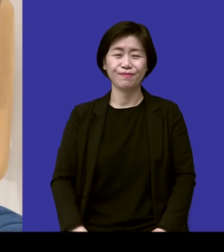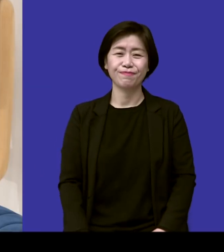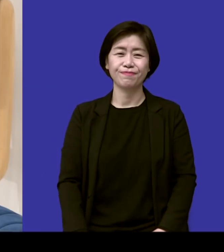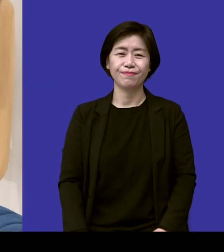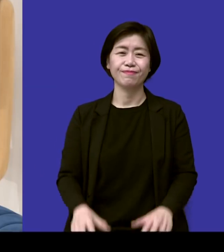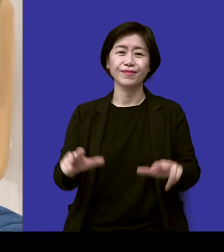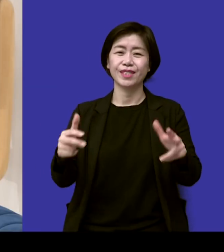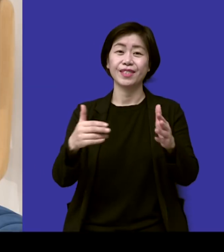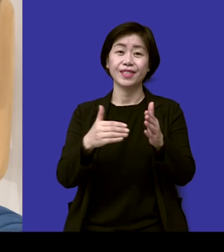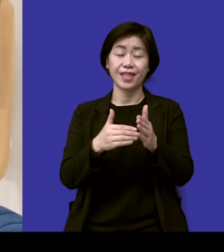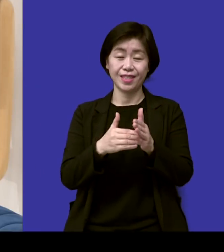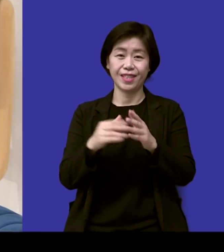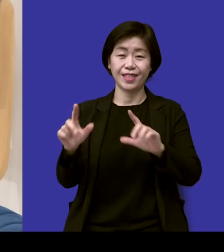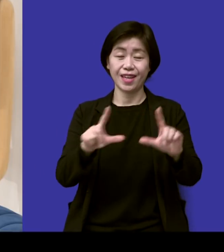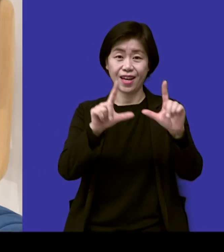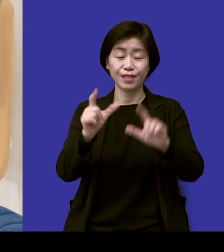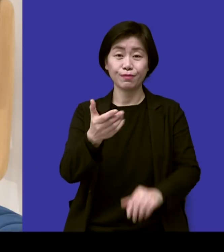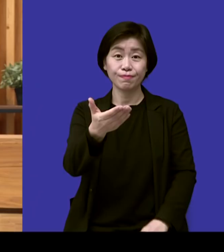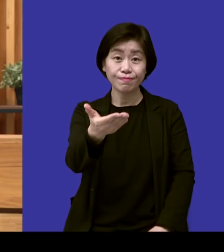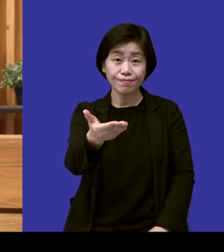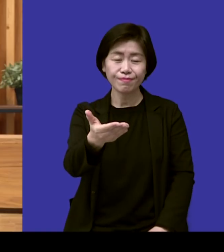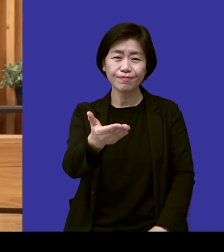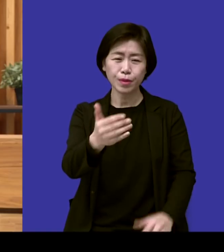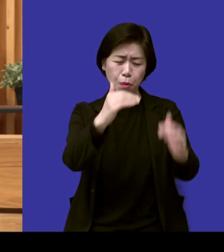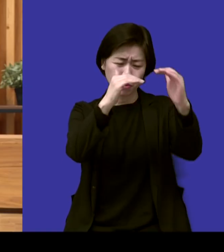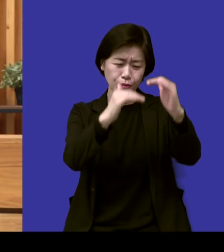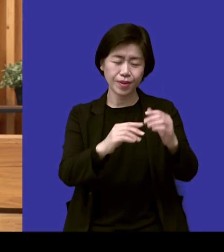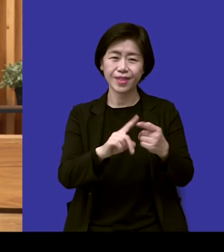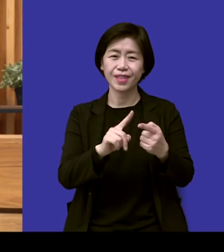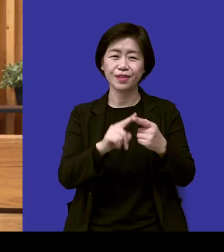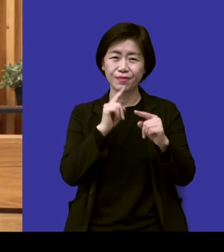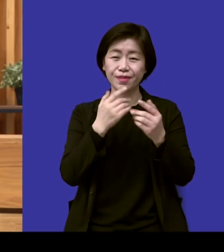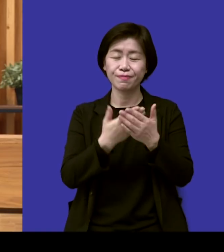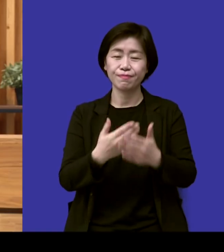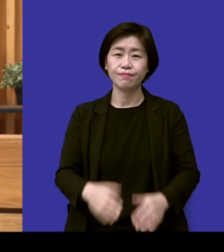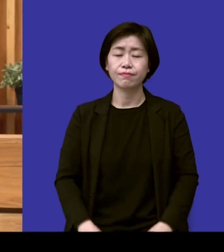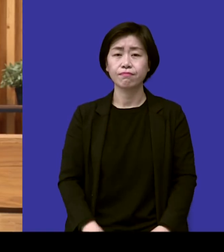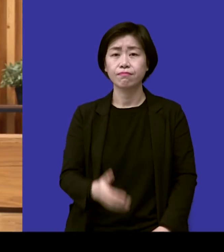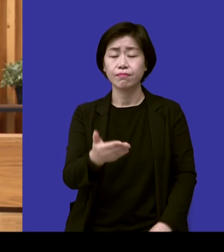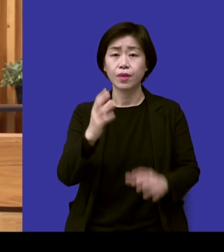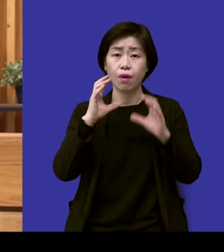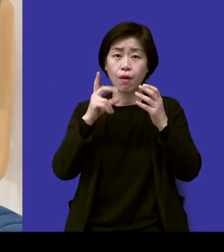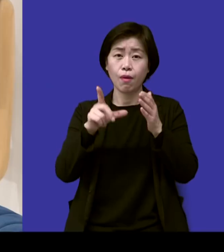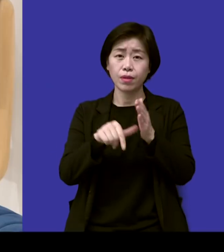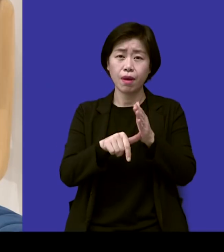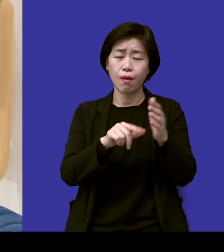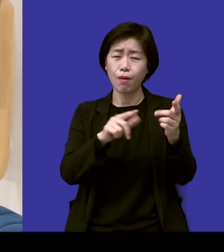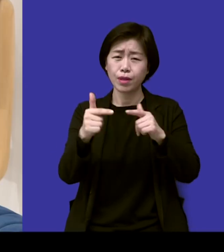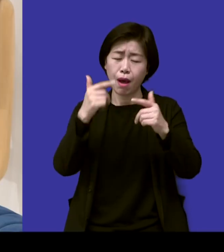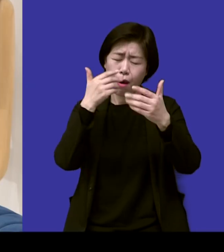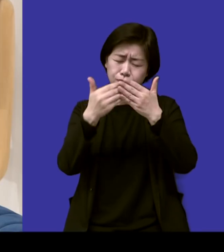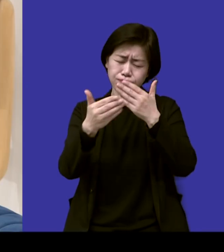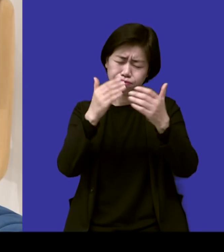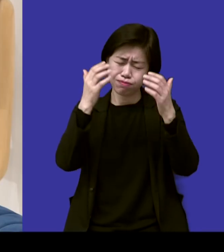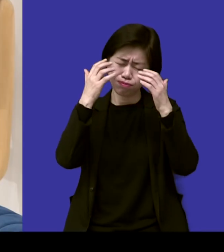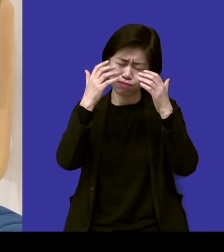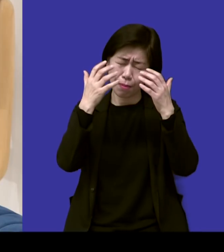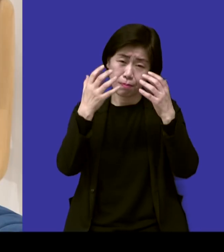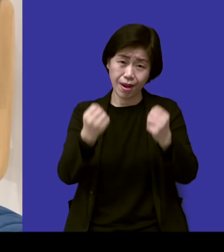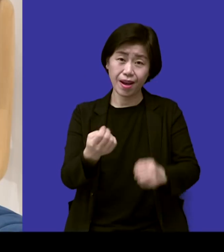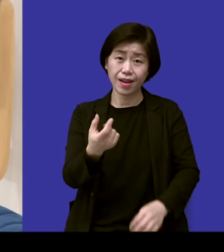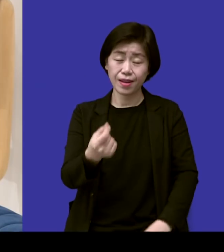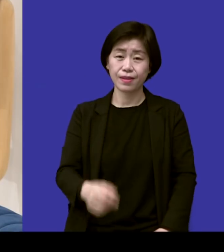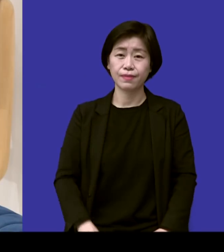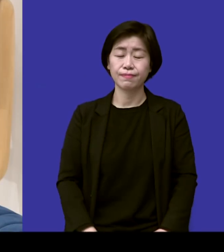지금까지 살아온 우리 도진 형제 이야기를 한번 나눠보고 싶은데요. 어린 시절에 굉장히 어려움이 많았다면서요. 어려운 시절이요. 사실 예. 그때